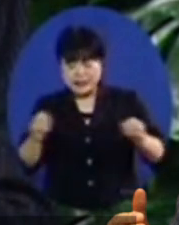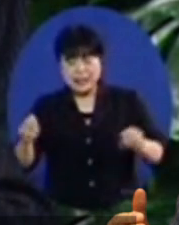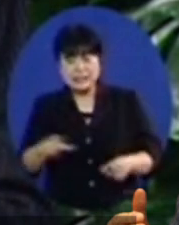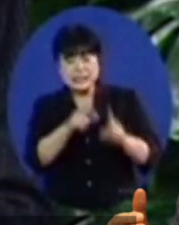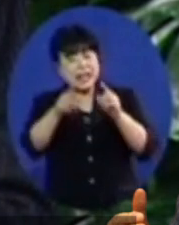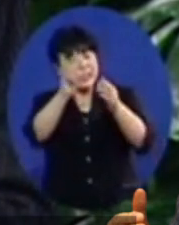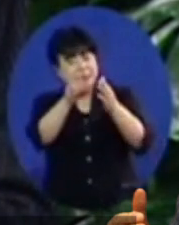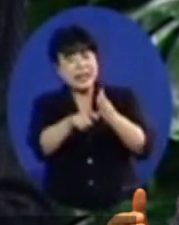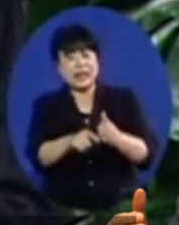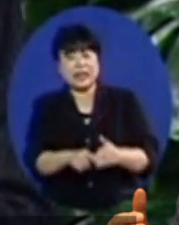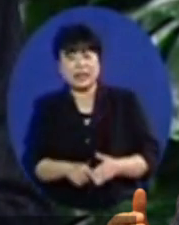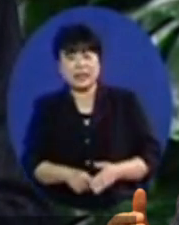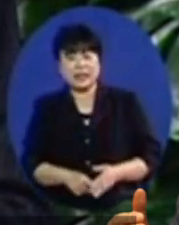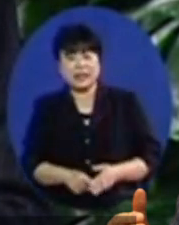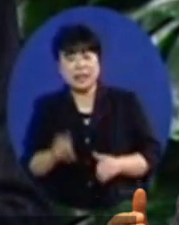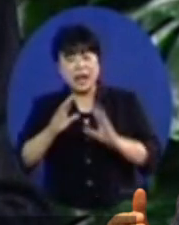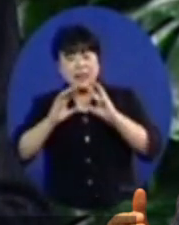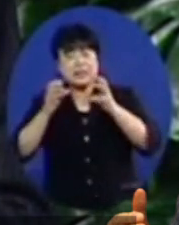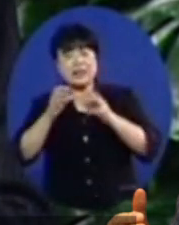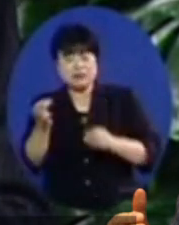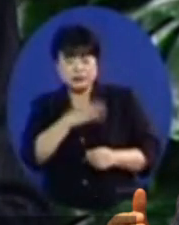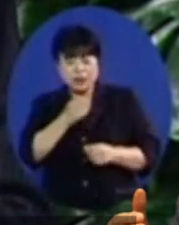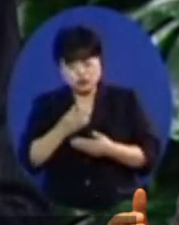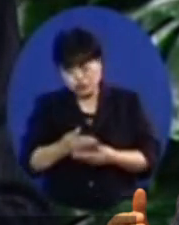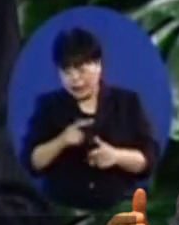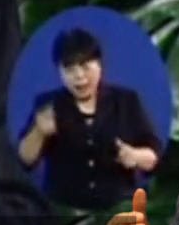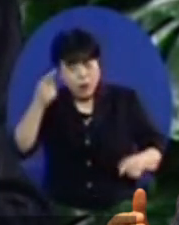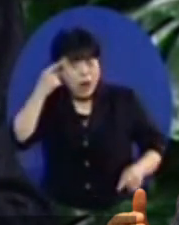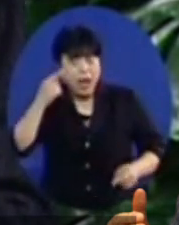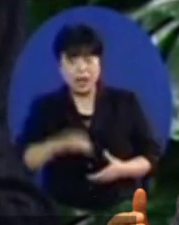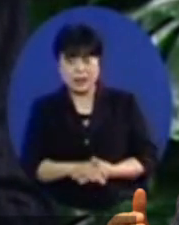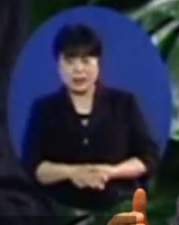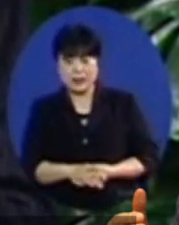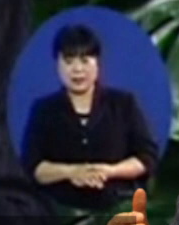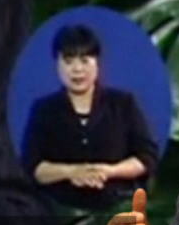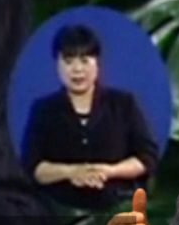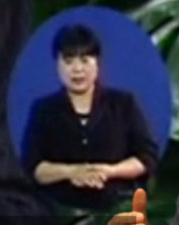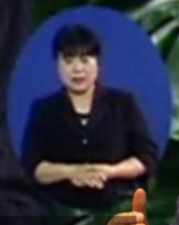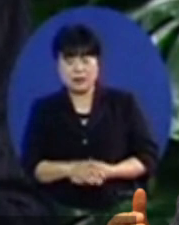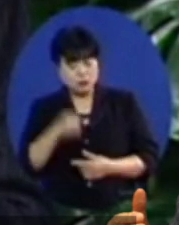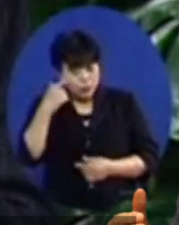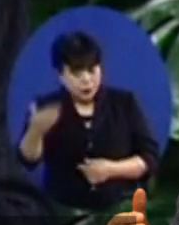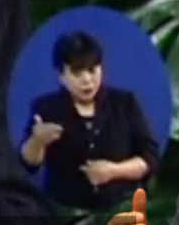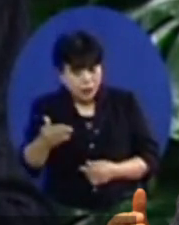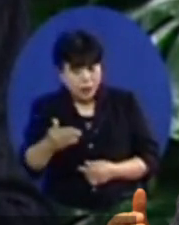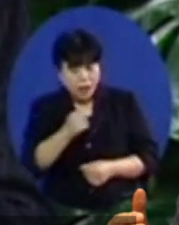동안에 천당 부스러기라도 안 주느냐? 그 말에 내 입이 딱 막히더라고요.